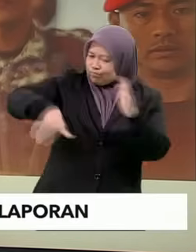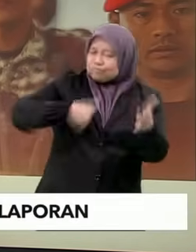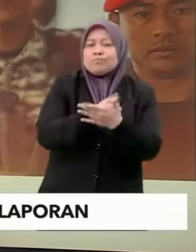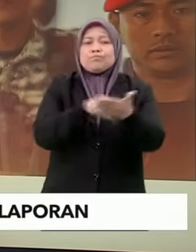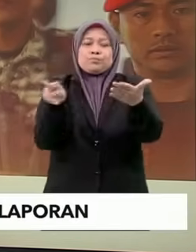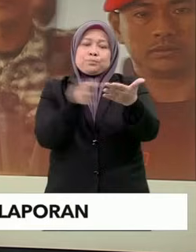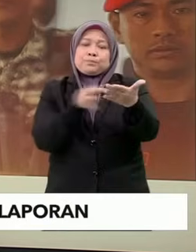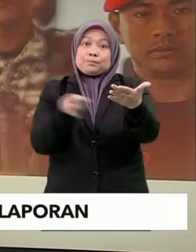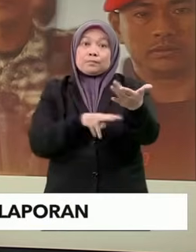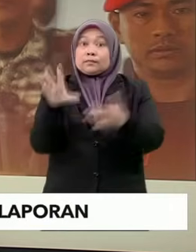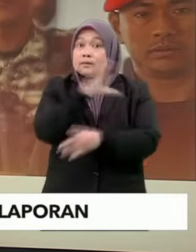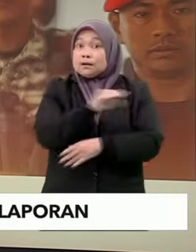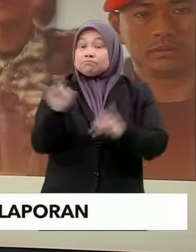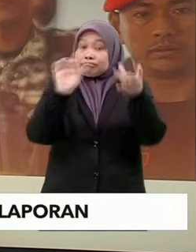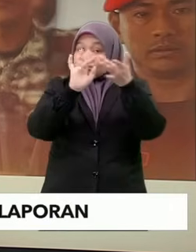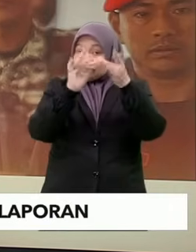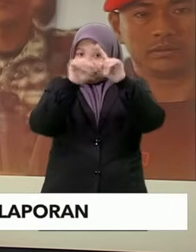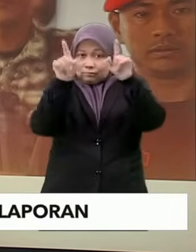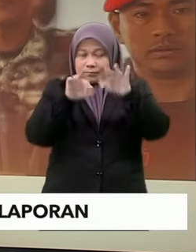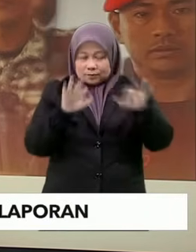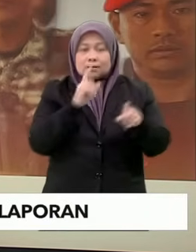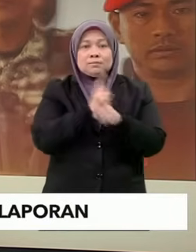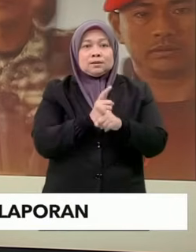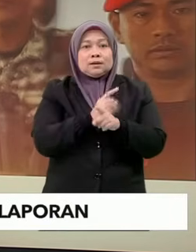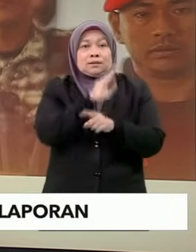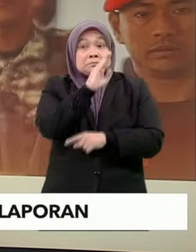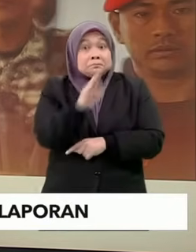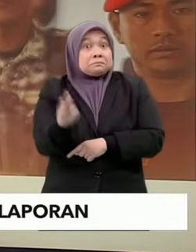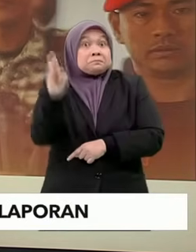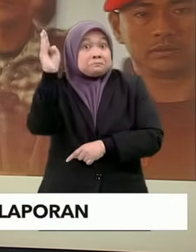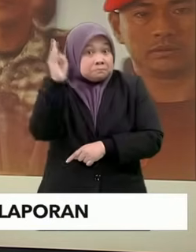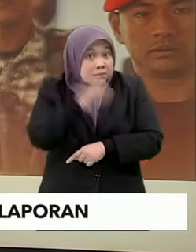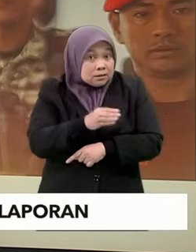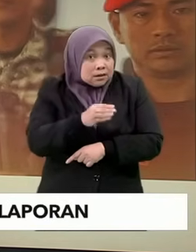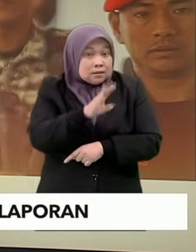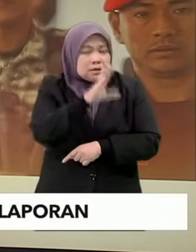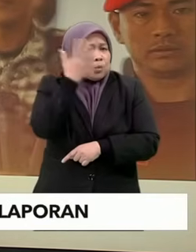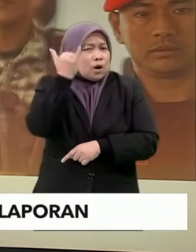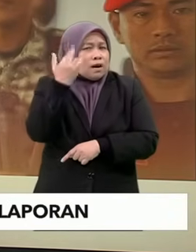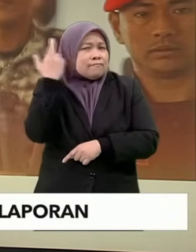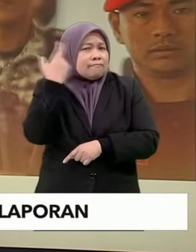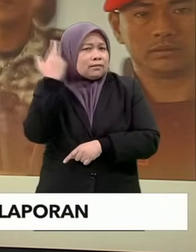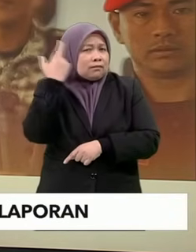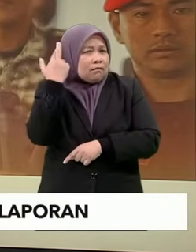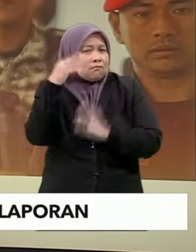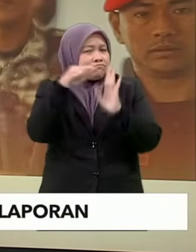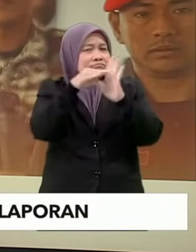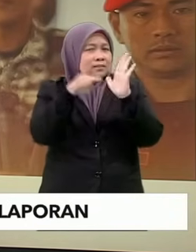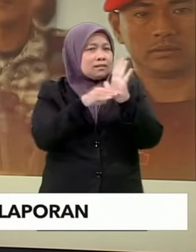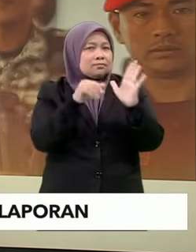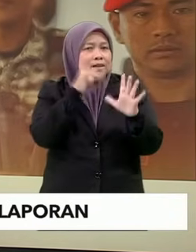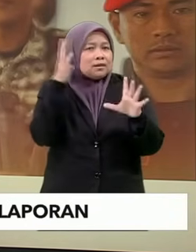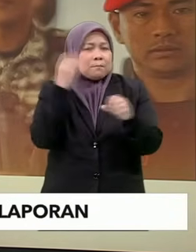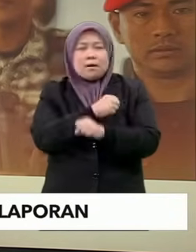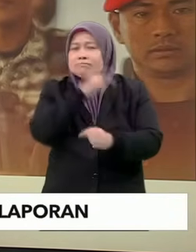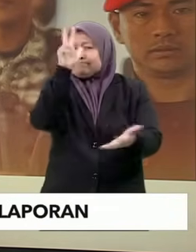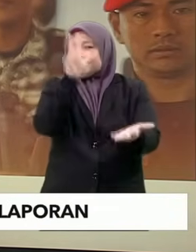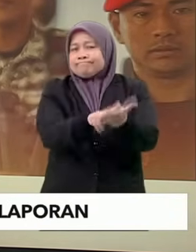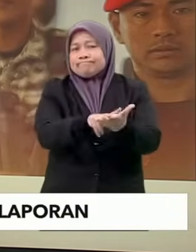pembaca dan portal itu turut menarik balik berita berkenaan kerana fakta yang tidak dapat